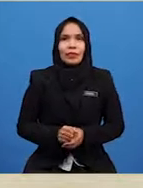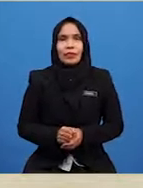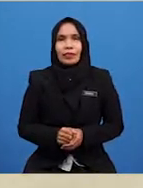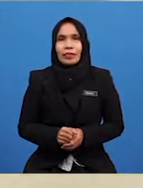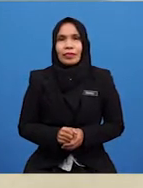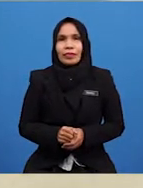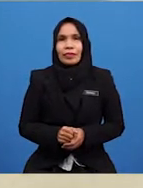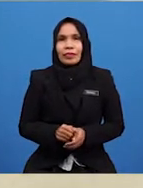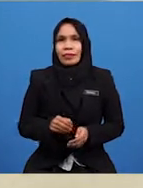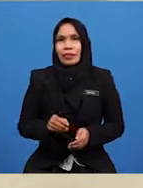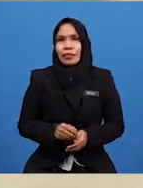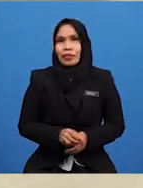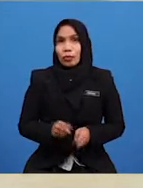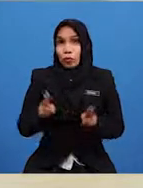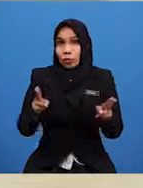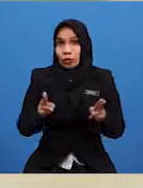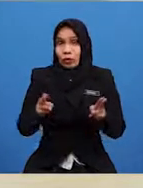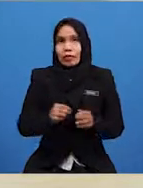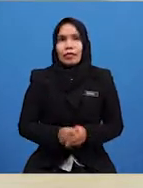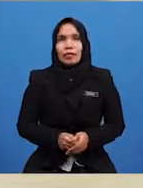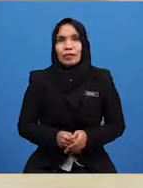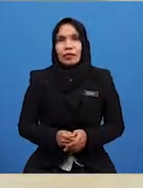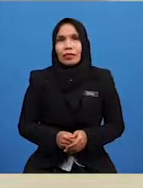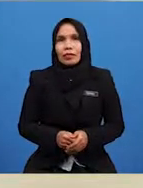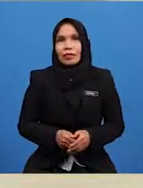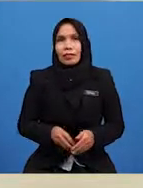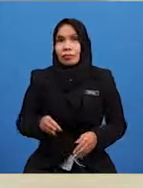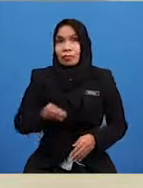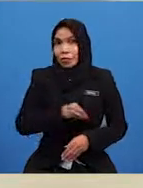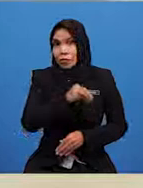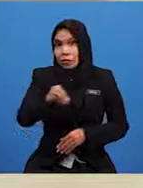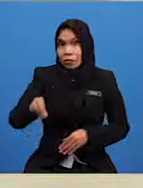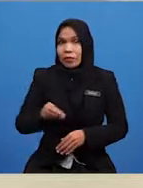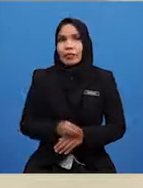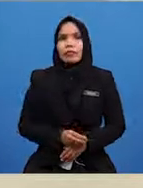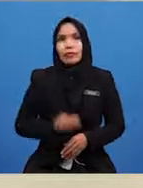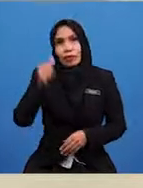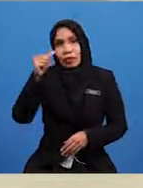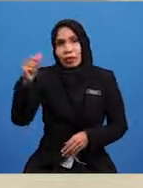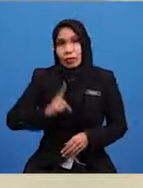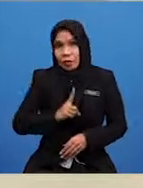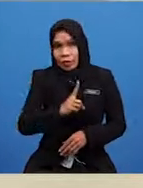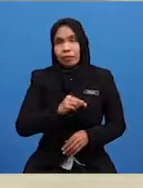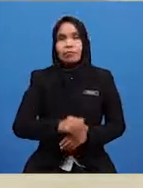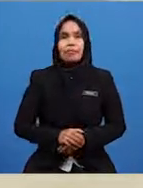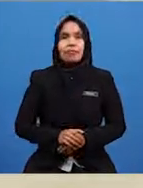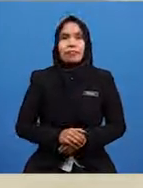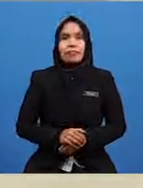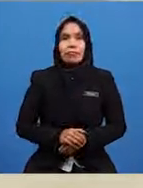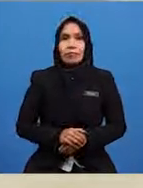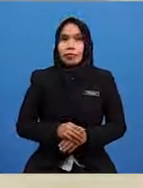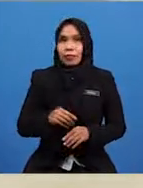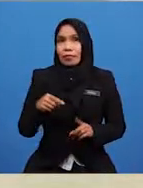usaha penyebaran agama Islam yang telah berkembang luas ke Pahang, Kelantan, Perak,